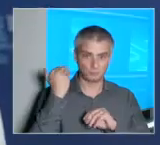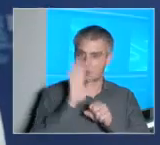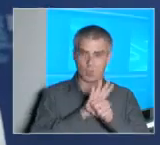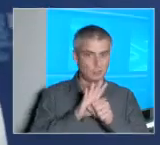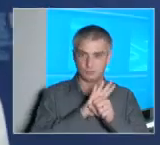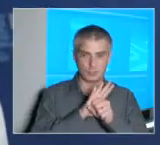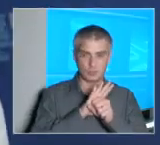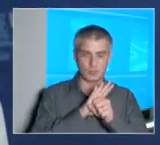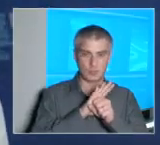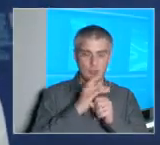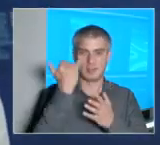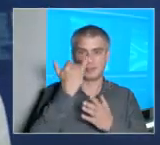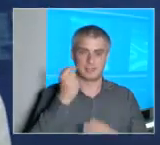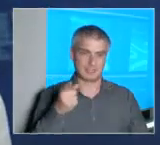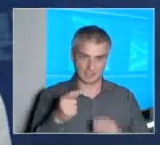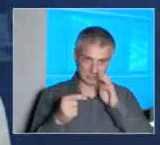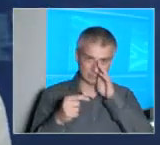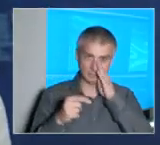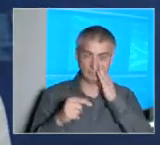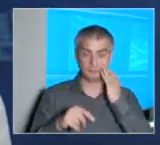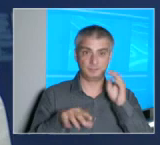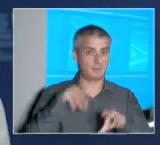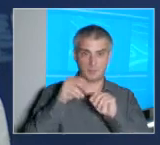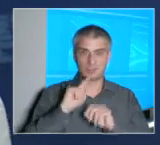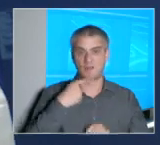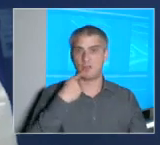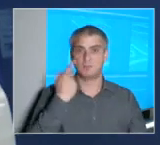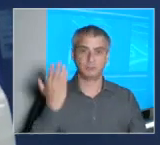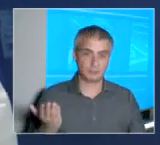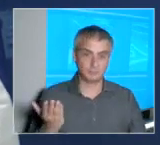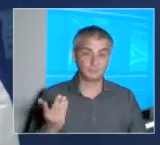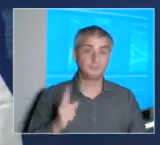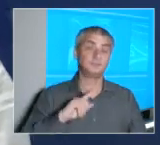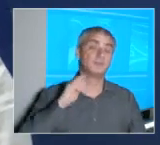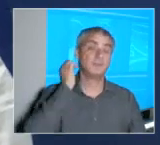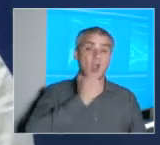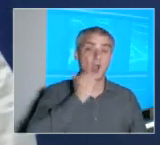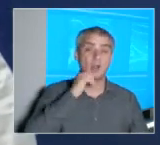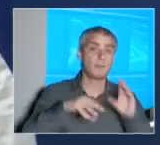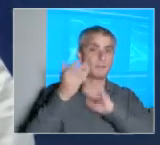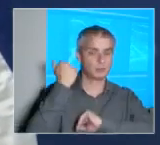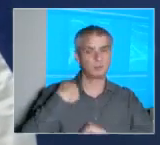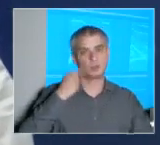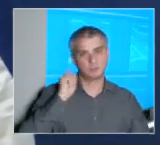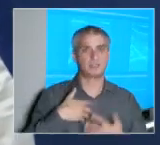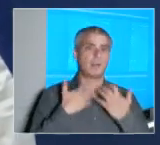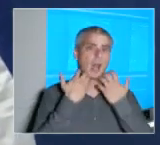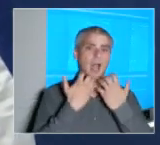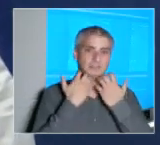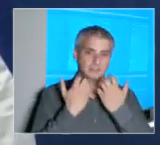שכנעו את הקריקטוריסטים בבחירות הקודמות ולא את הפרשנים. וכל יום בבחירות הקודמות נאלצנו